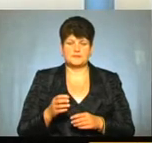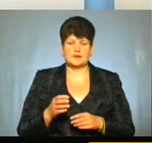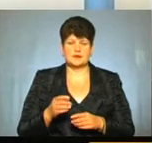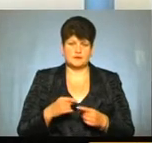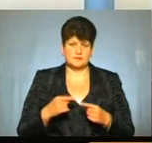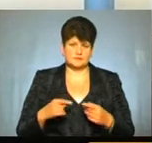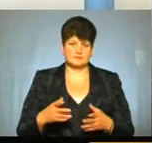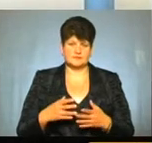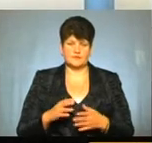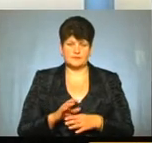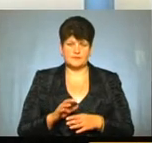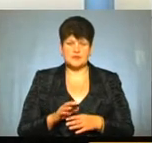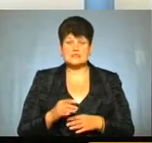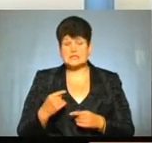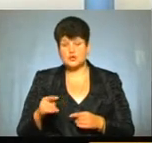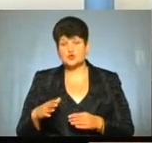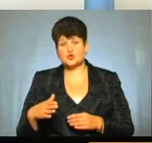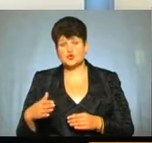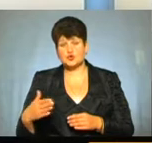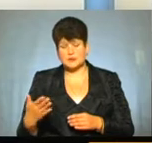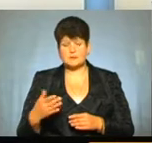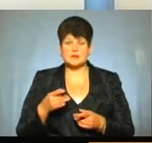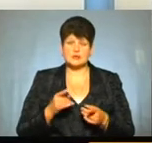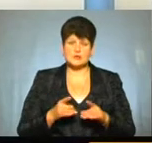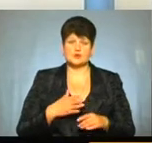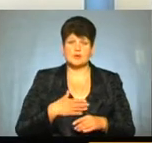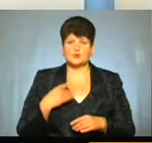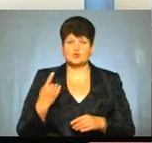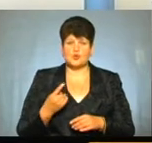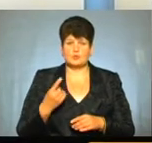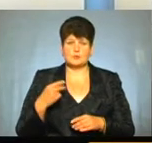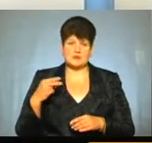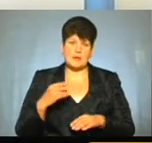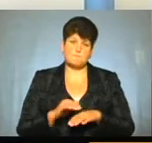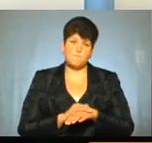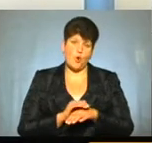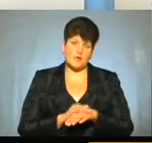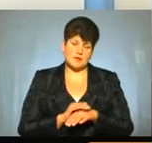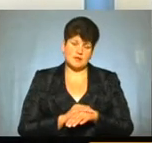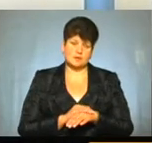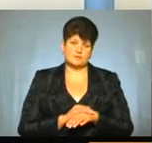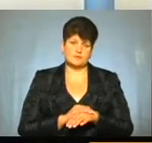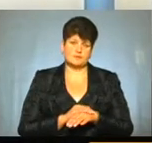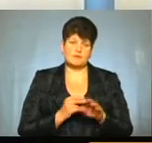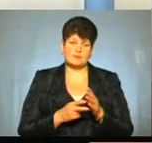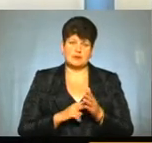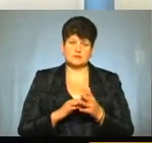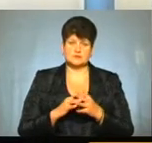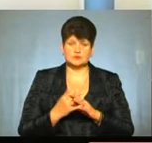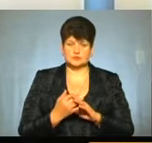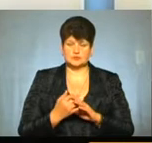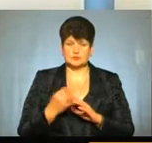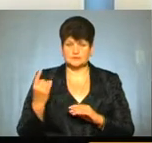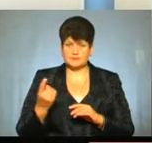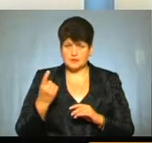лікеро-горілчаних виробів. З іншої сторони, ми дійсно нашу область, скажімо так, президент похвалив в плані